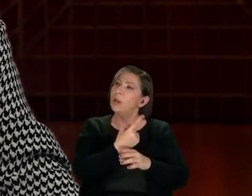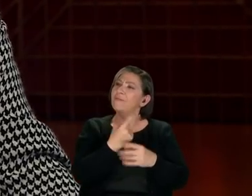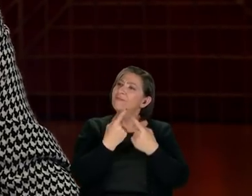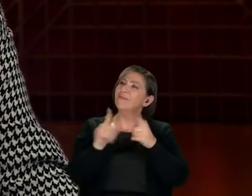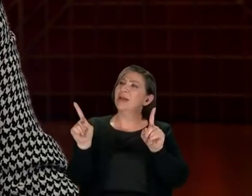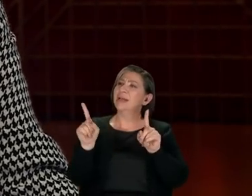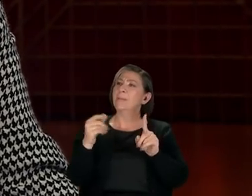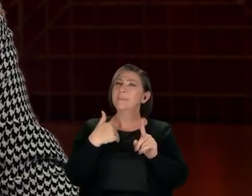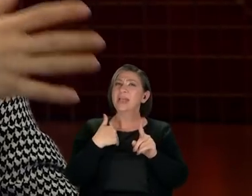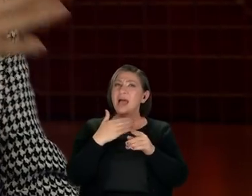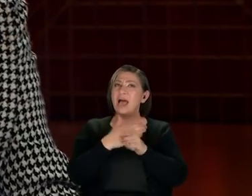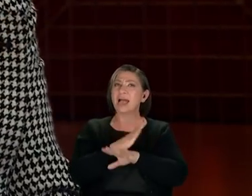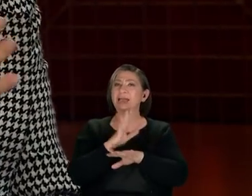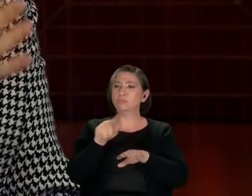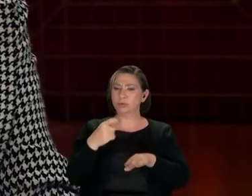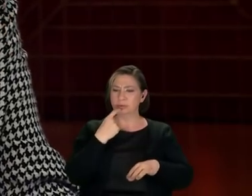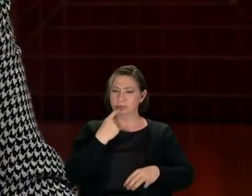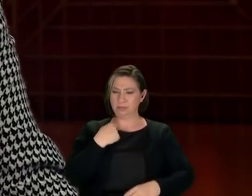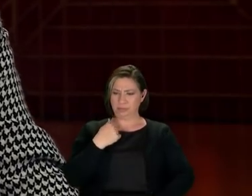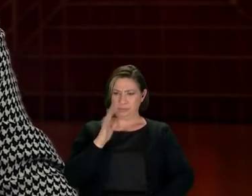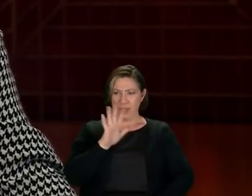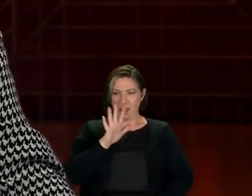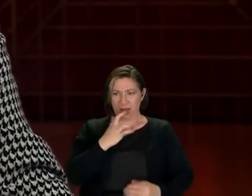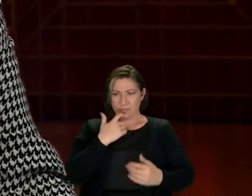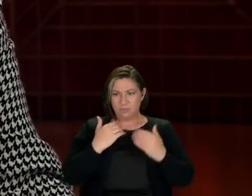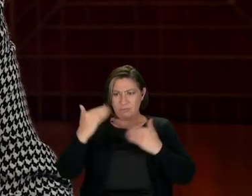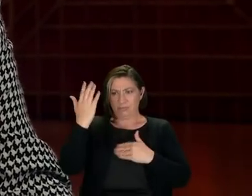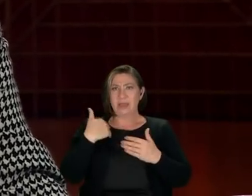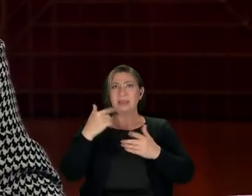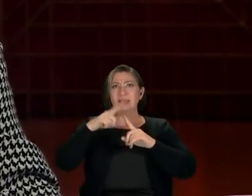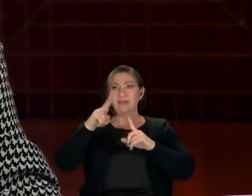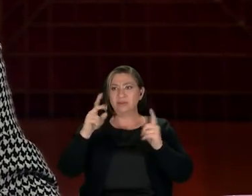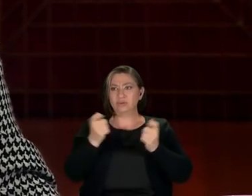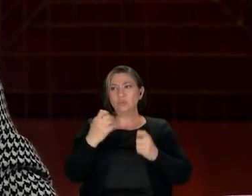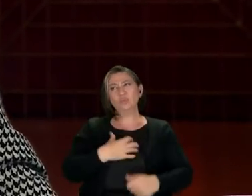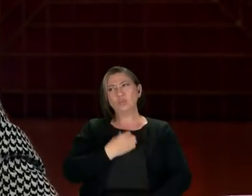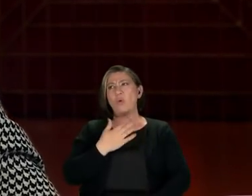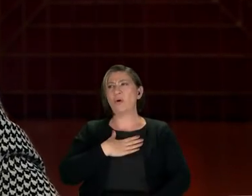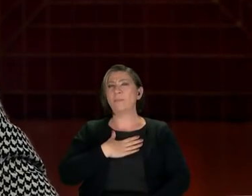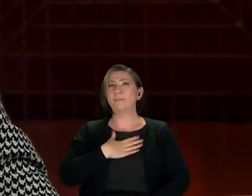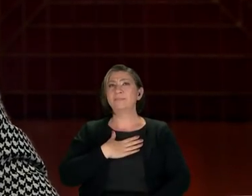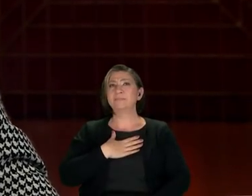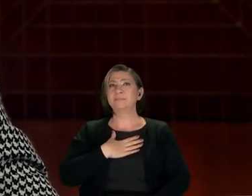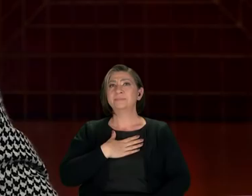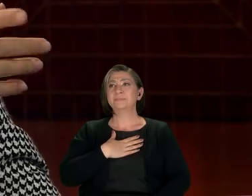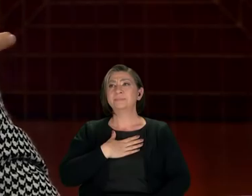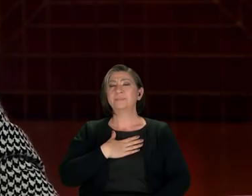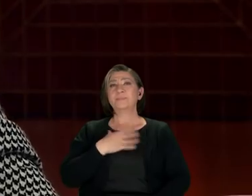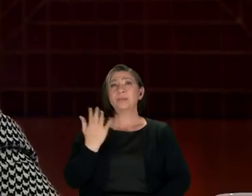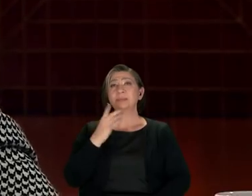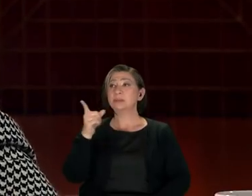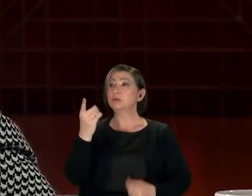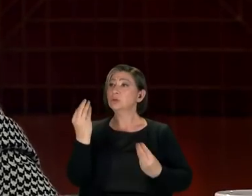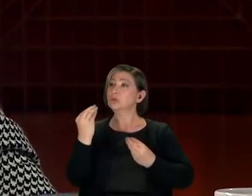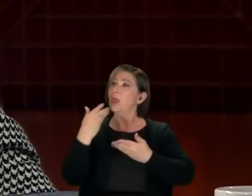Söylem farkı beni hakikaten artık bu yaşa gelmiş bir medya insanı olarak üzüyor. Çünkü mesela siz bu